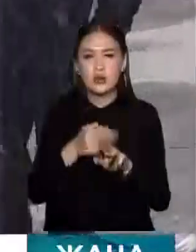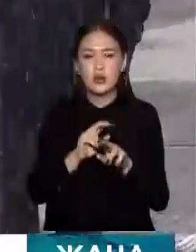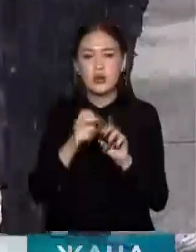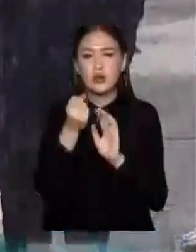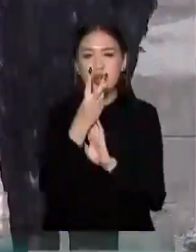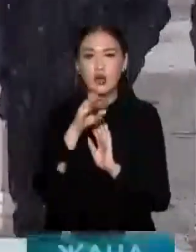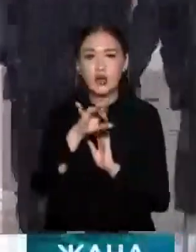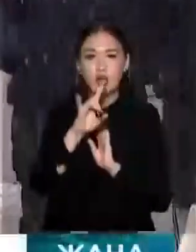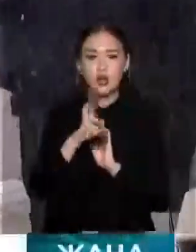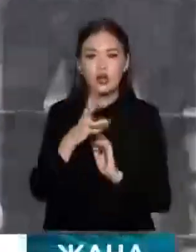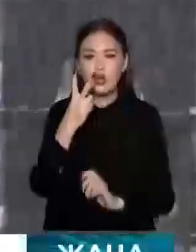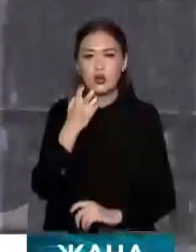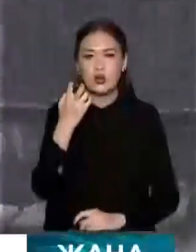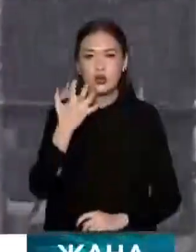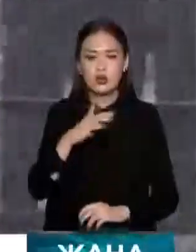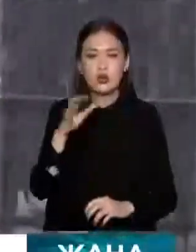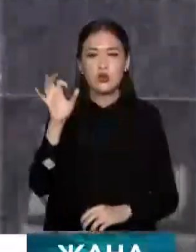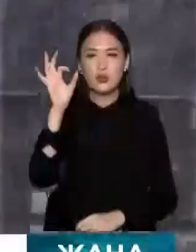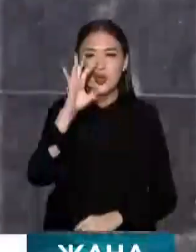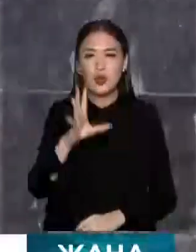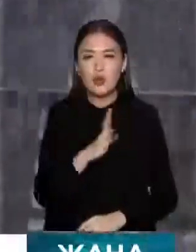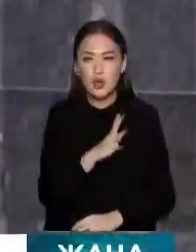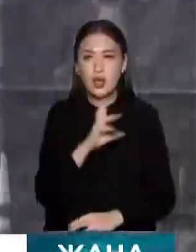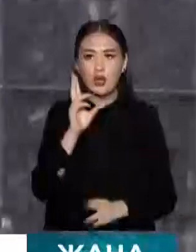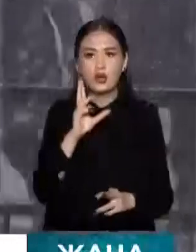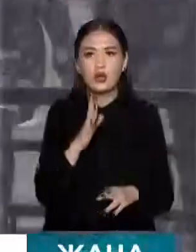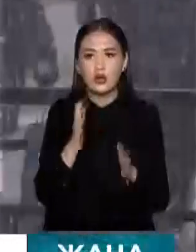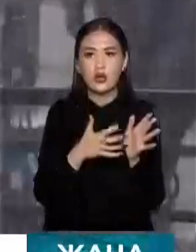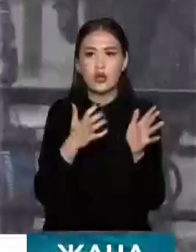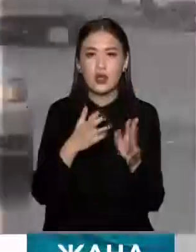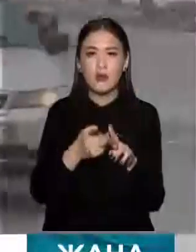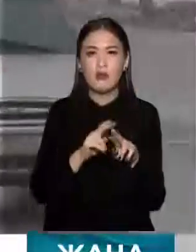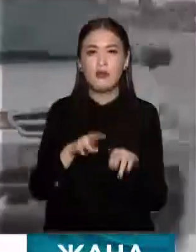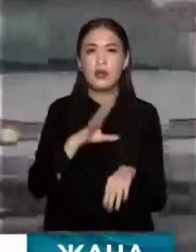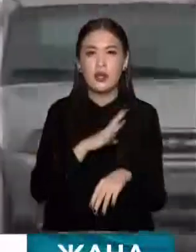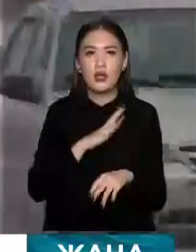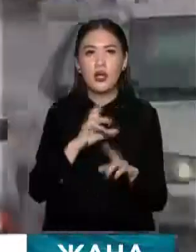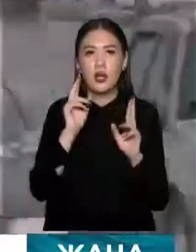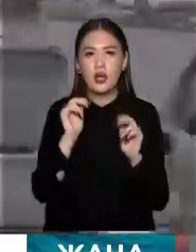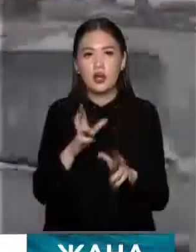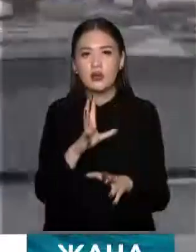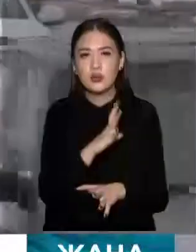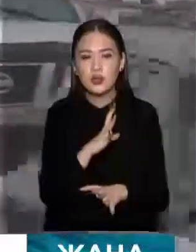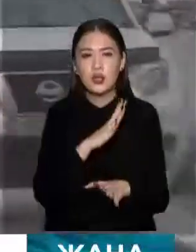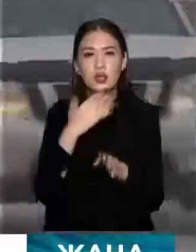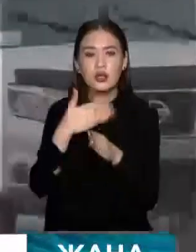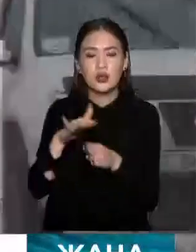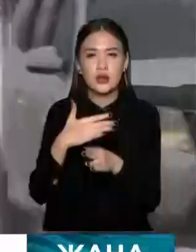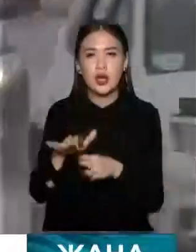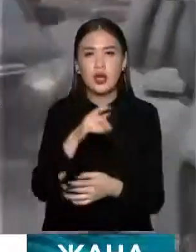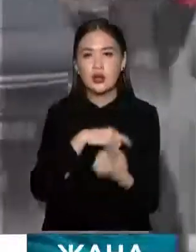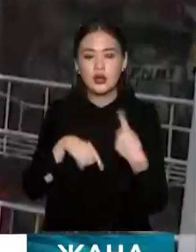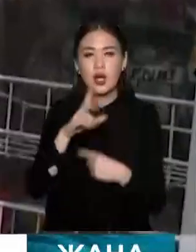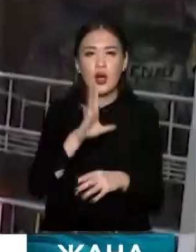триллион 200 миллион теңге берешек. Амалсыз алатындар да, астамсып алатындар да бар. Қалай дегенмен тұтынушылық несие кәсіпкерліктен